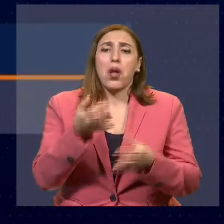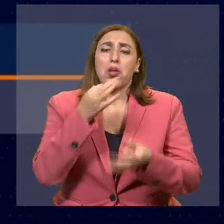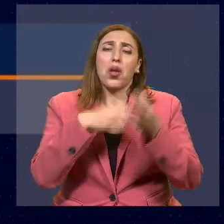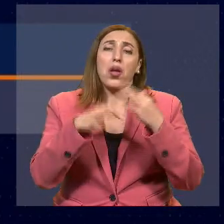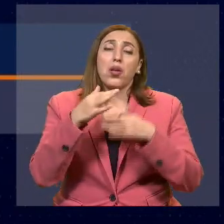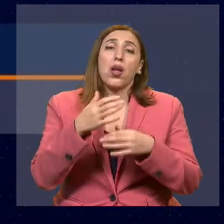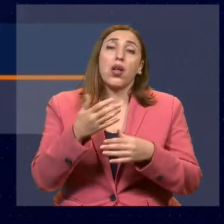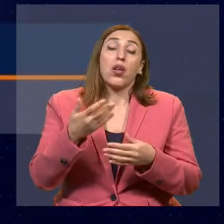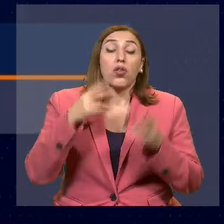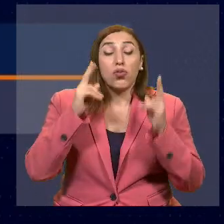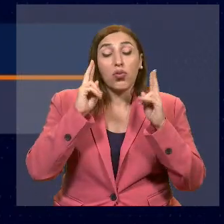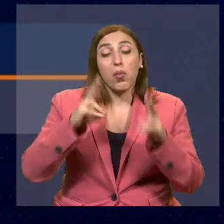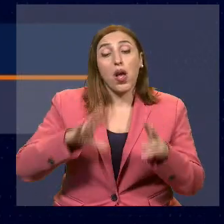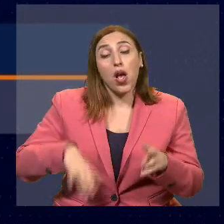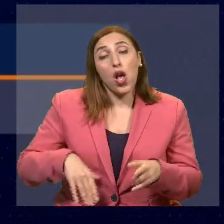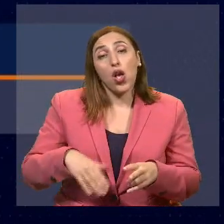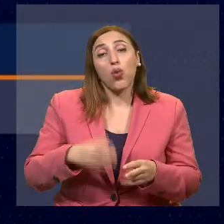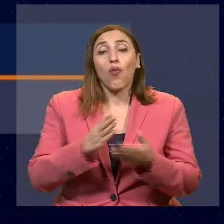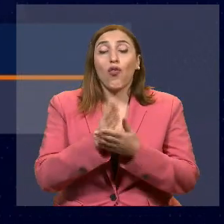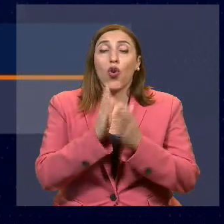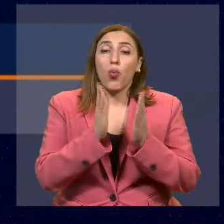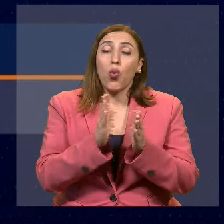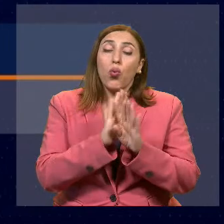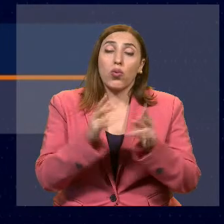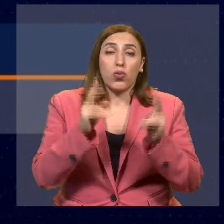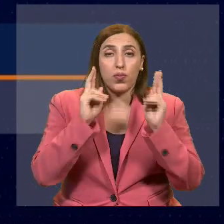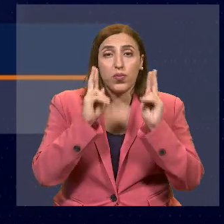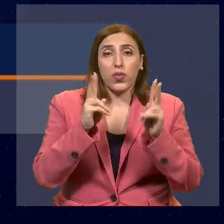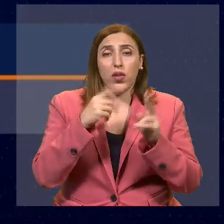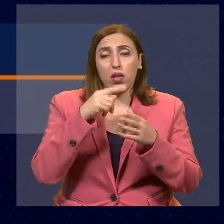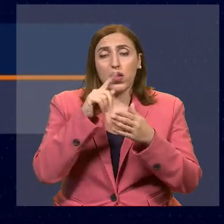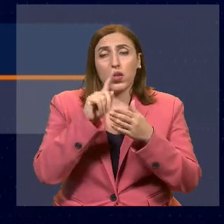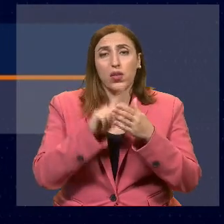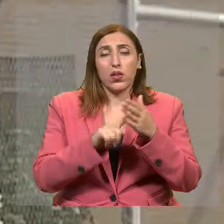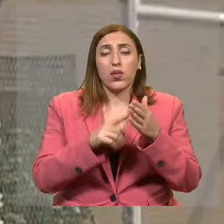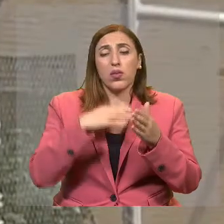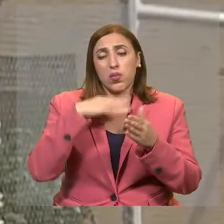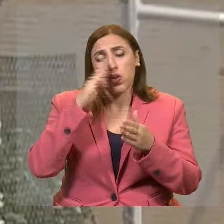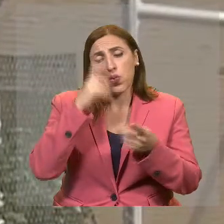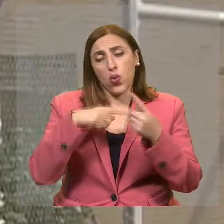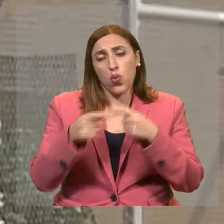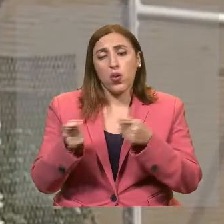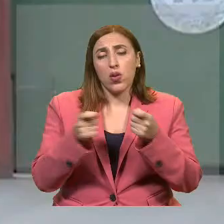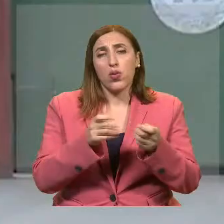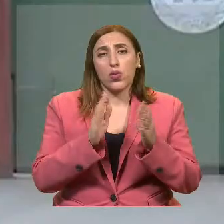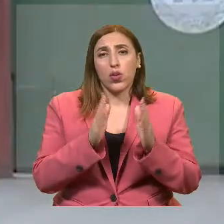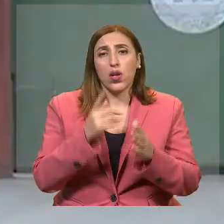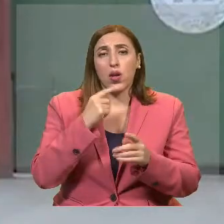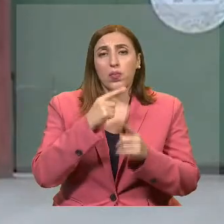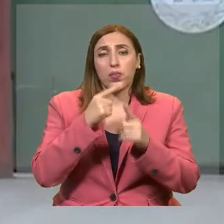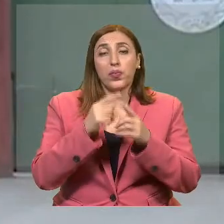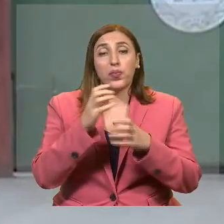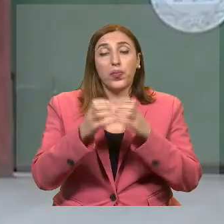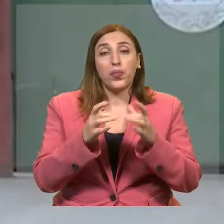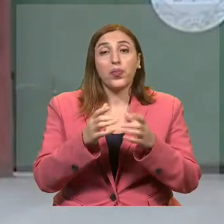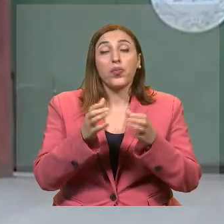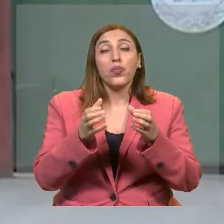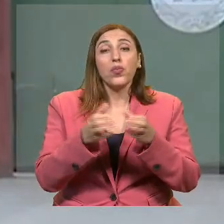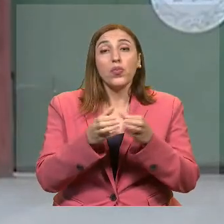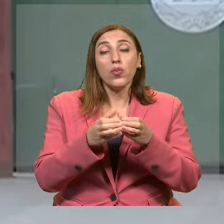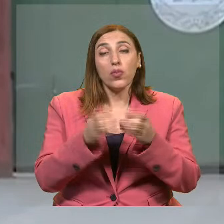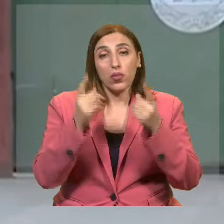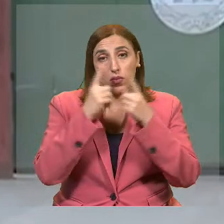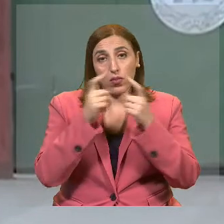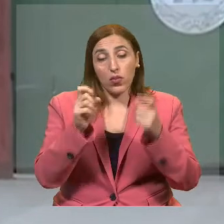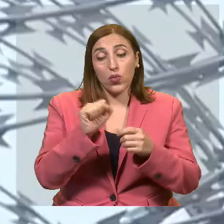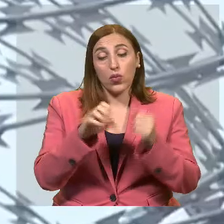հետո կվիրահատեն, թե հույսով եմ, որ կվերադարձնեն։ Կարմիր Խաչի միջազգային կոմիտեն հաղորդում է, որ օգոստոսի